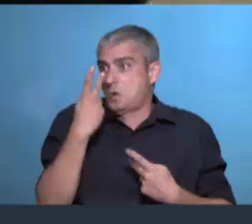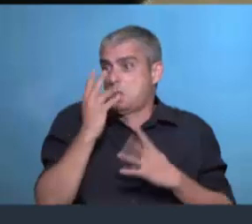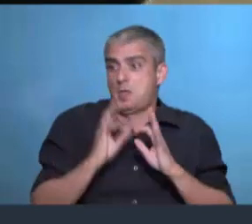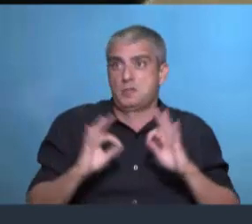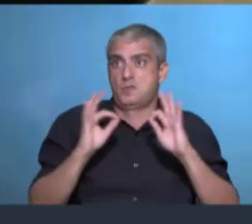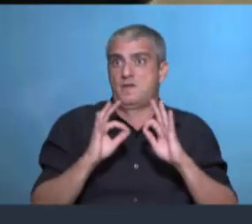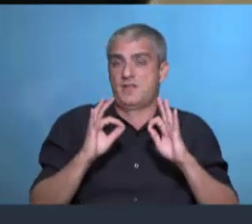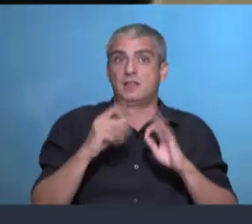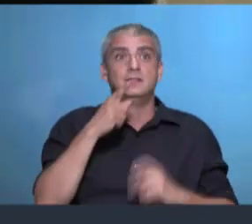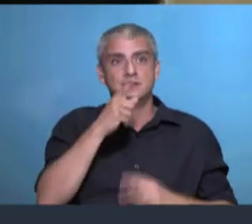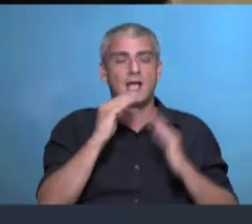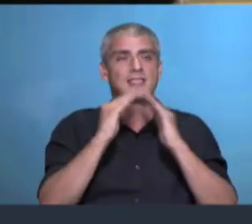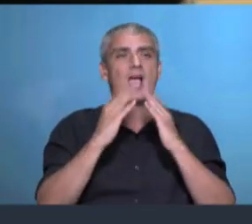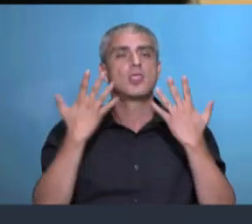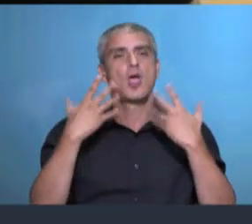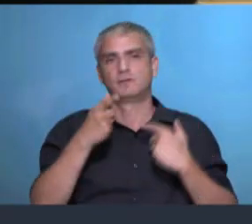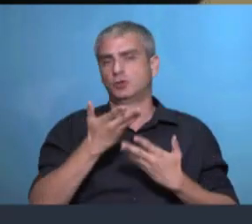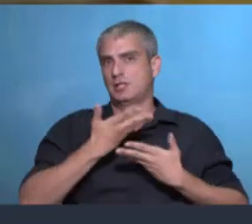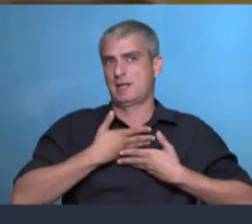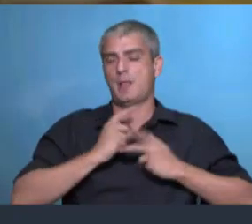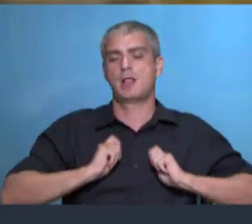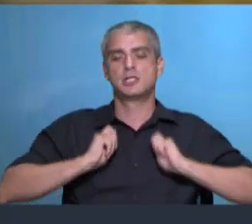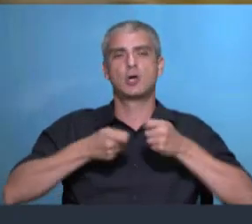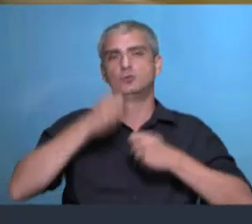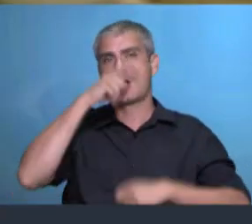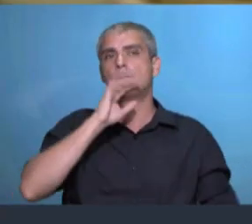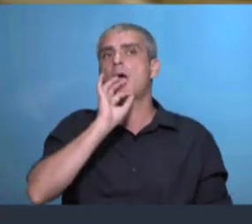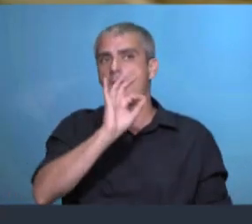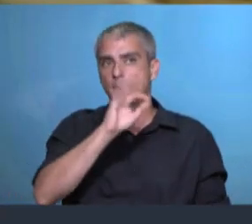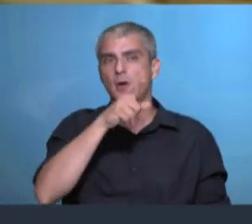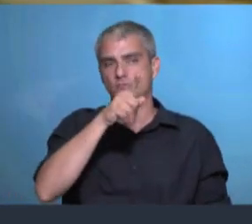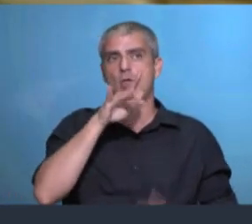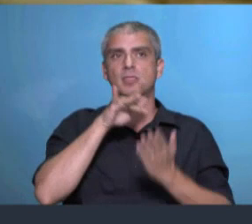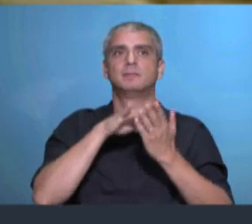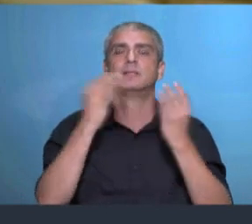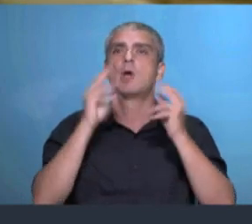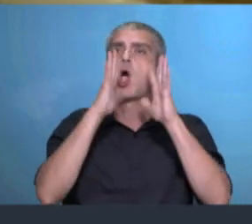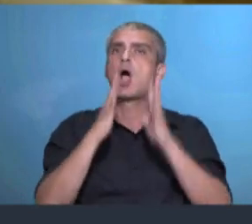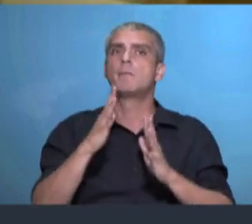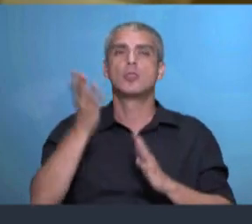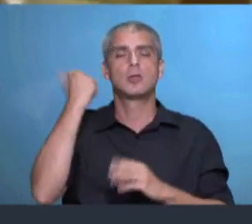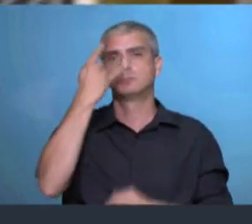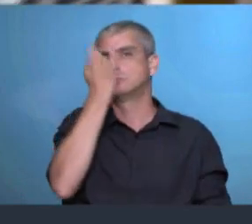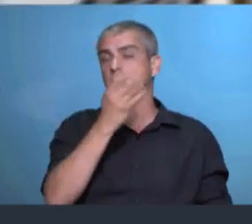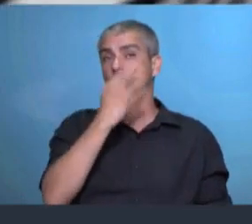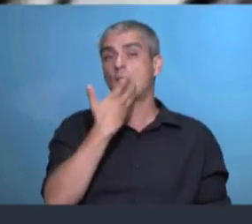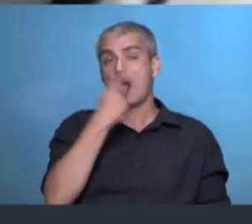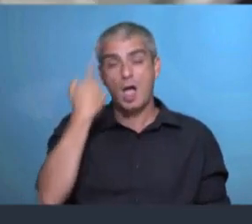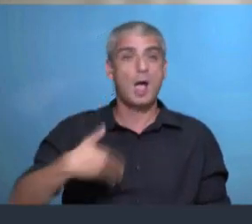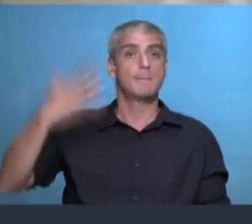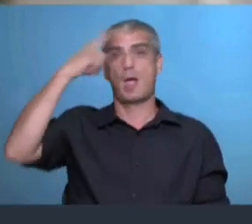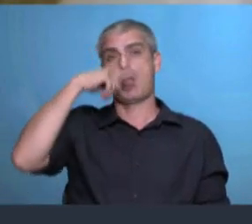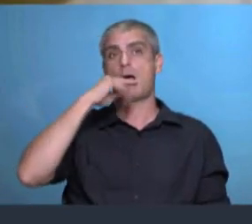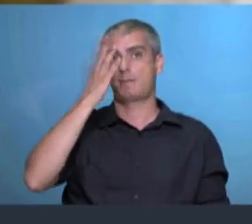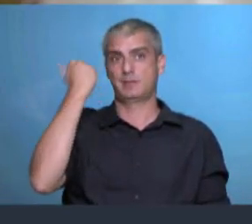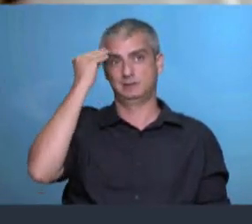ולצערנו לא ראינו אף אחד. מדובר בדירת הנופש שקיבל האדמו"ר בירושה מאביו, ושם נמצאים פריטי אומנות, פרי יצירתו של האדמו"ר האב, זיכרונו